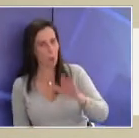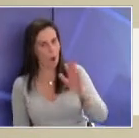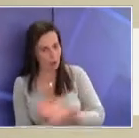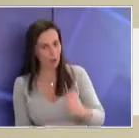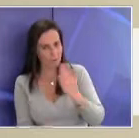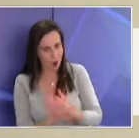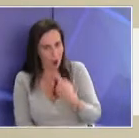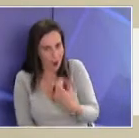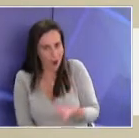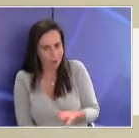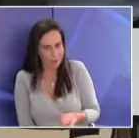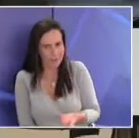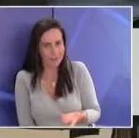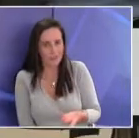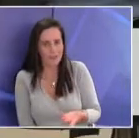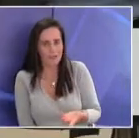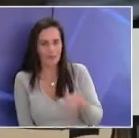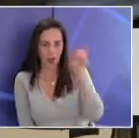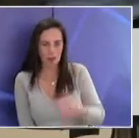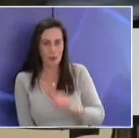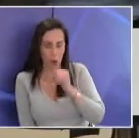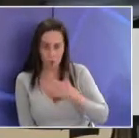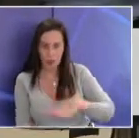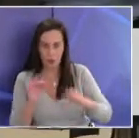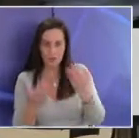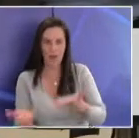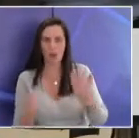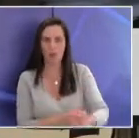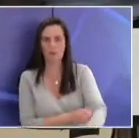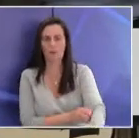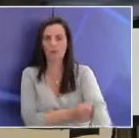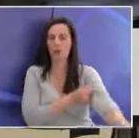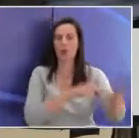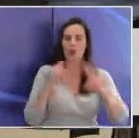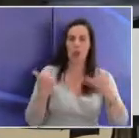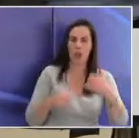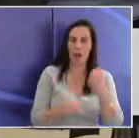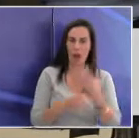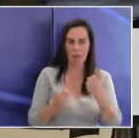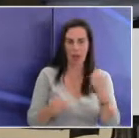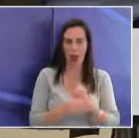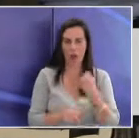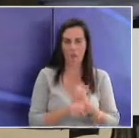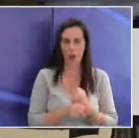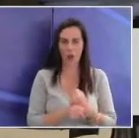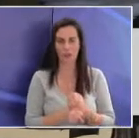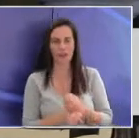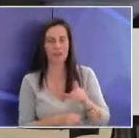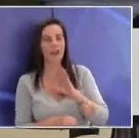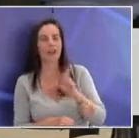מוכן, אבל תשמעי, אנשים לא רוצים, רוצים בחירות. טוב, יש לך הרבה עבודה עכשיו, פריימריז, אני...